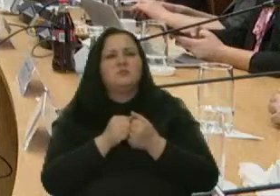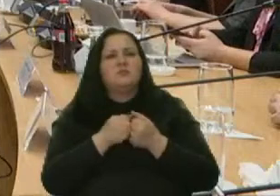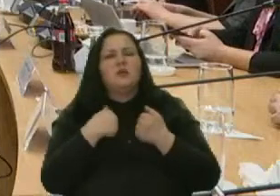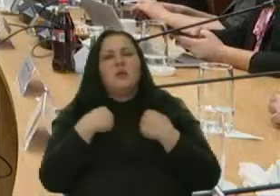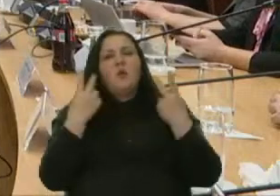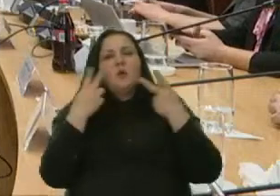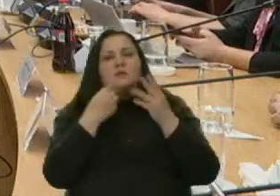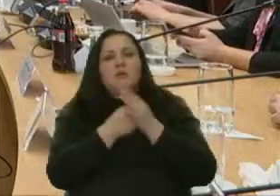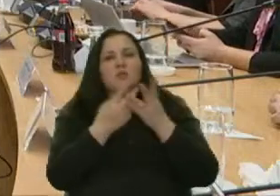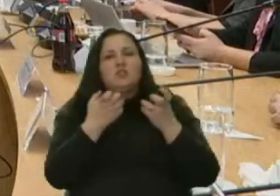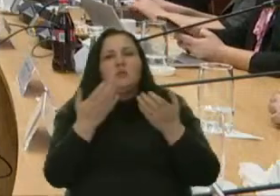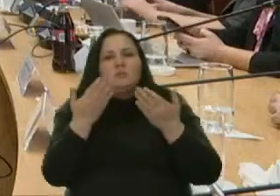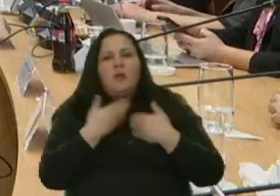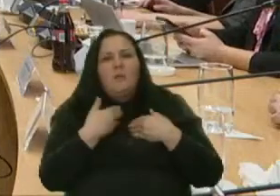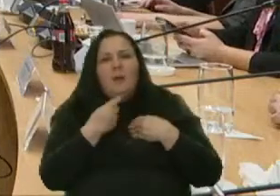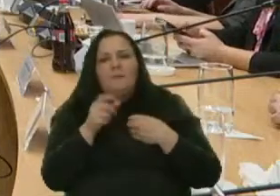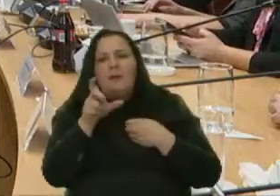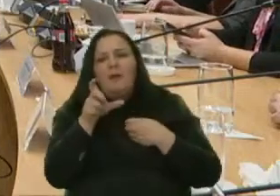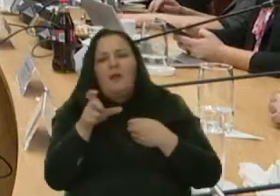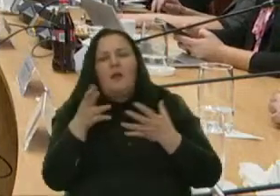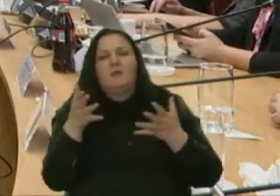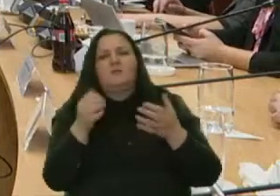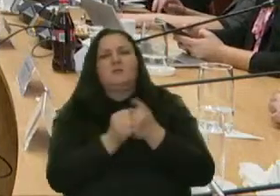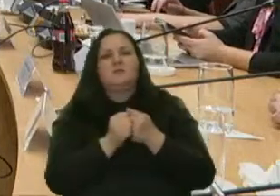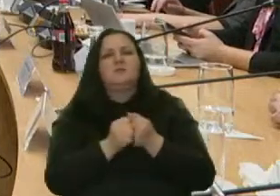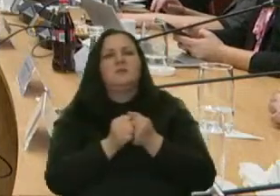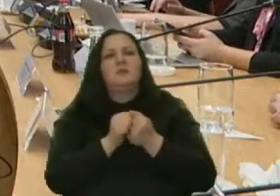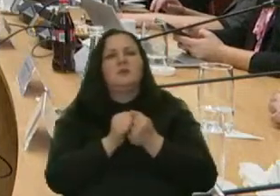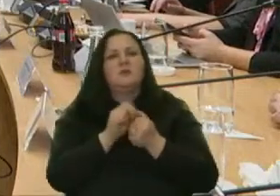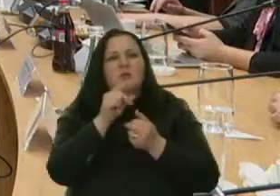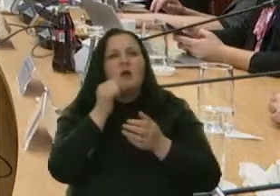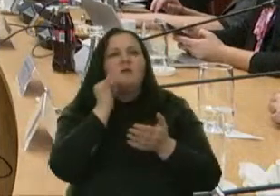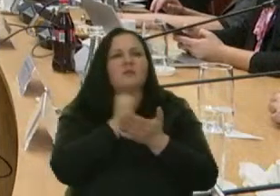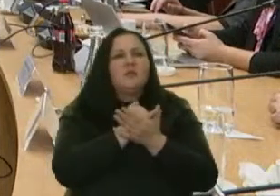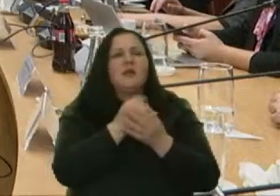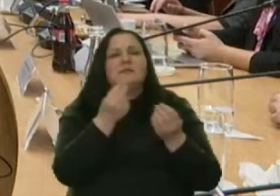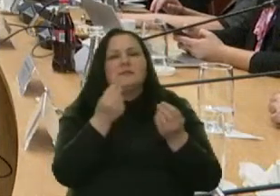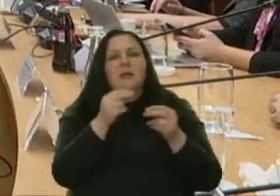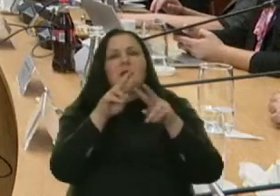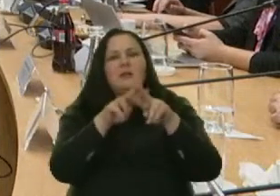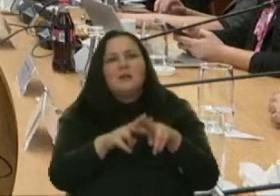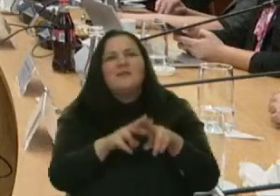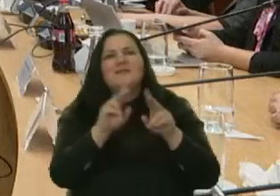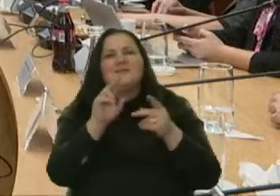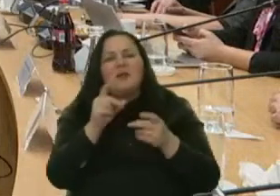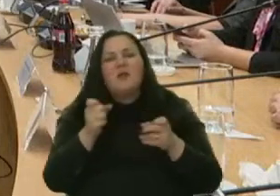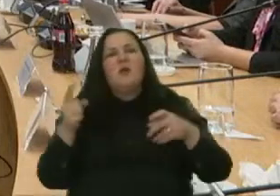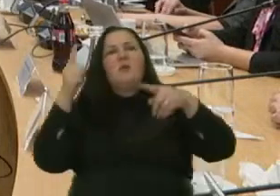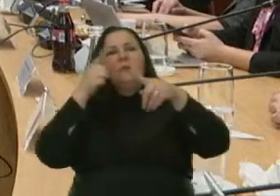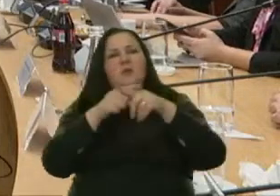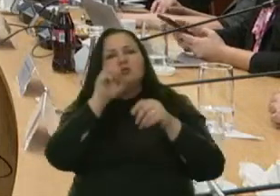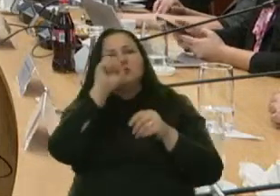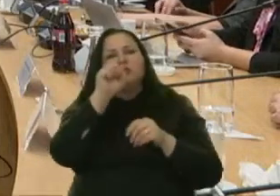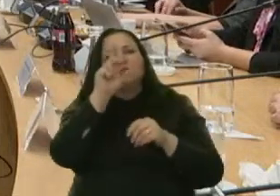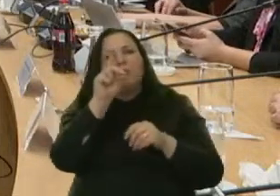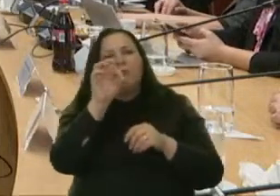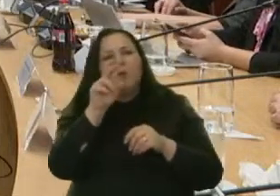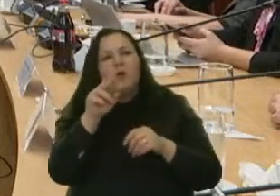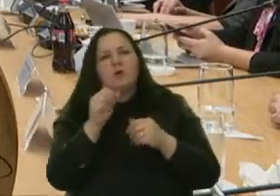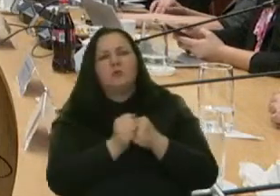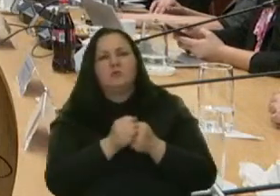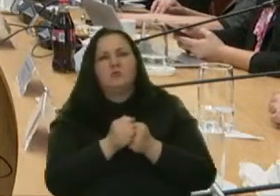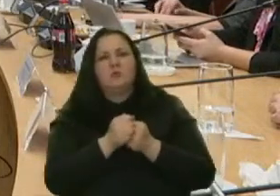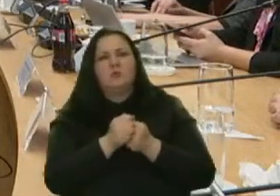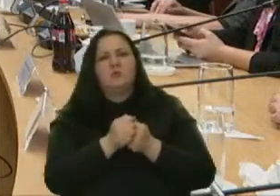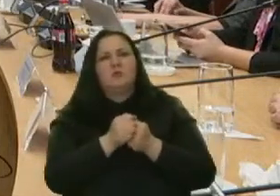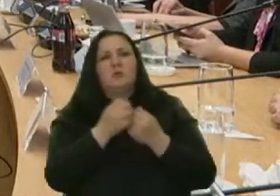ce ia omul pe car de alea vorbesc ACA câ termin de salarii evident că aveți dreptate ca juriști Că domnule salariul rămâne acel Dar ce ia ăla omul în mână că astăzi a luat 10